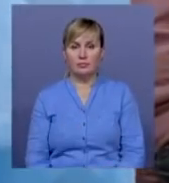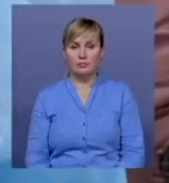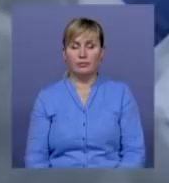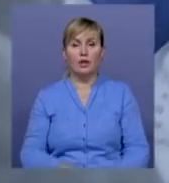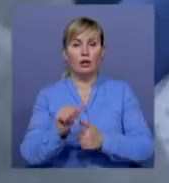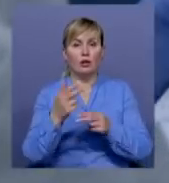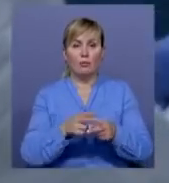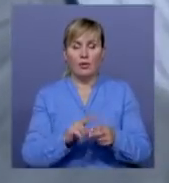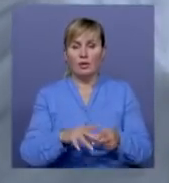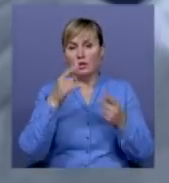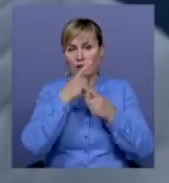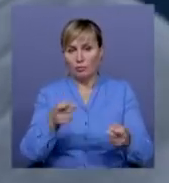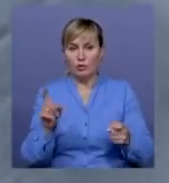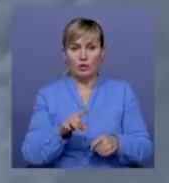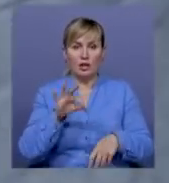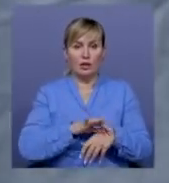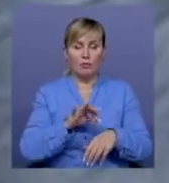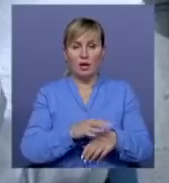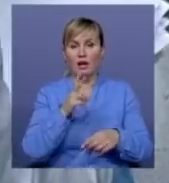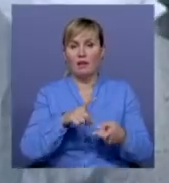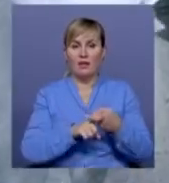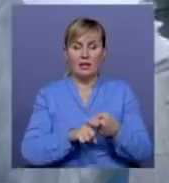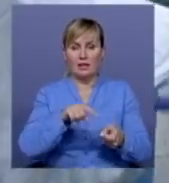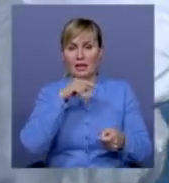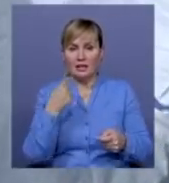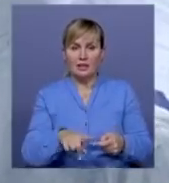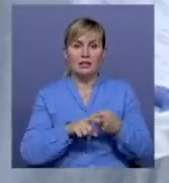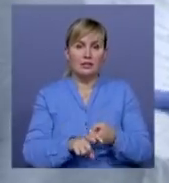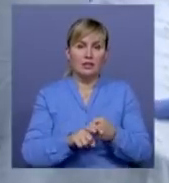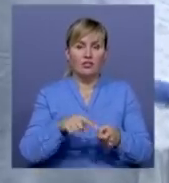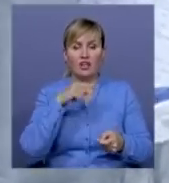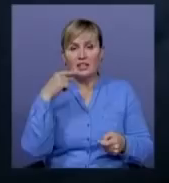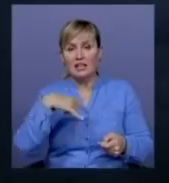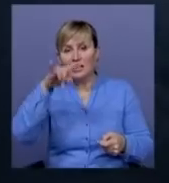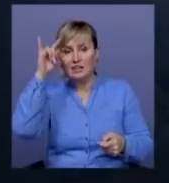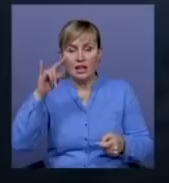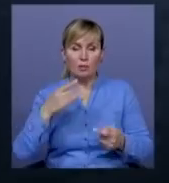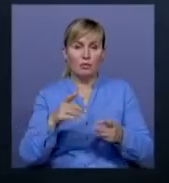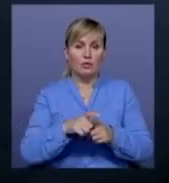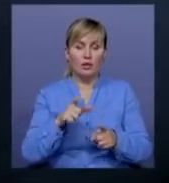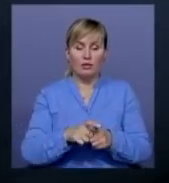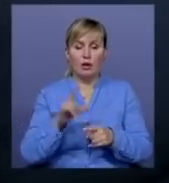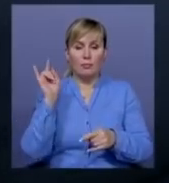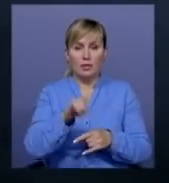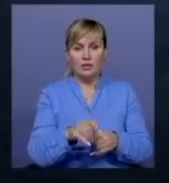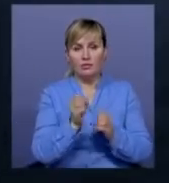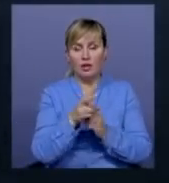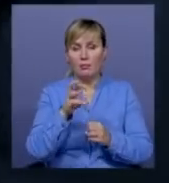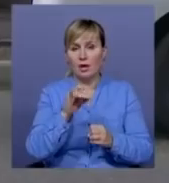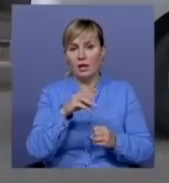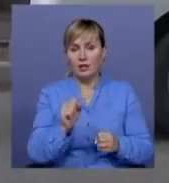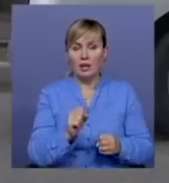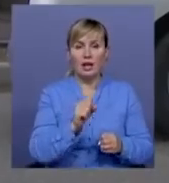Кроме того, Абельдаев сообщил, что заболевший коронавирусом россиянин заразился в Казахстане. По его словам, заболевший прилетел 12 марта